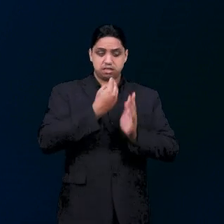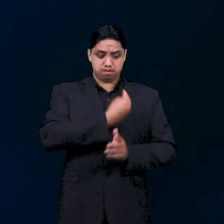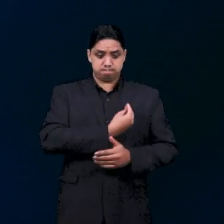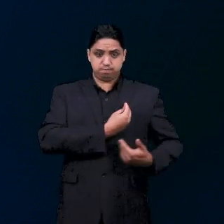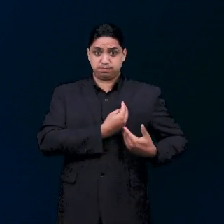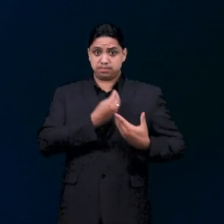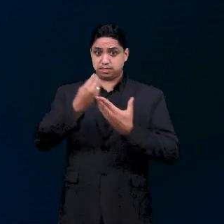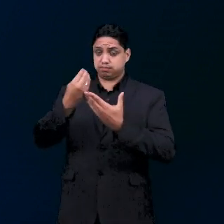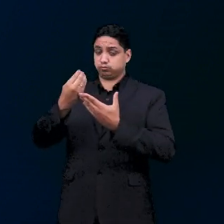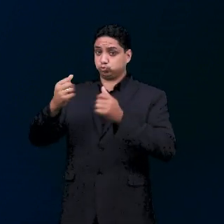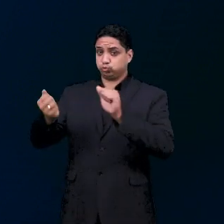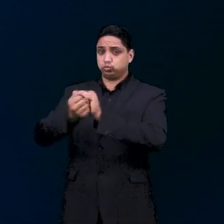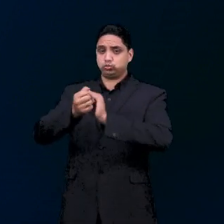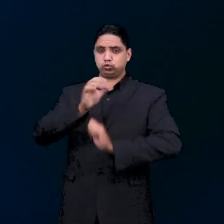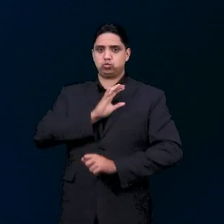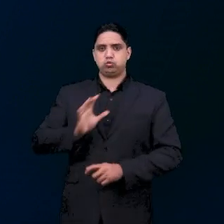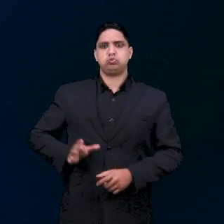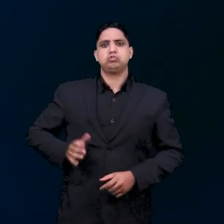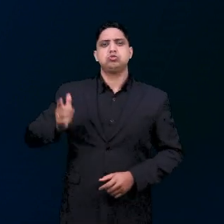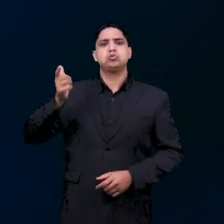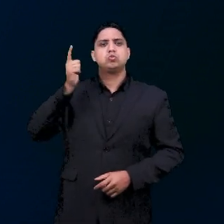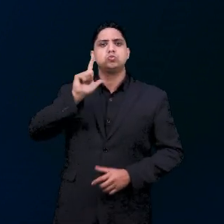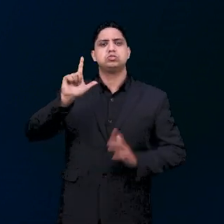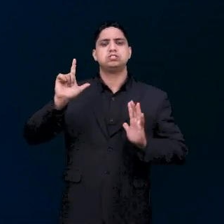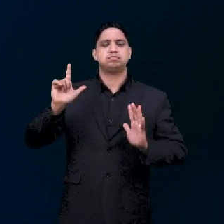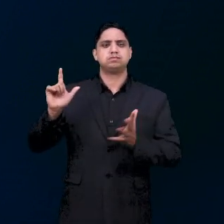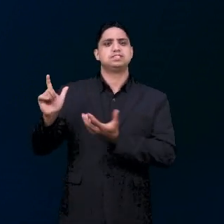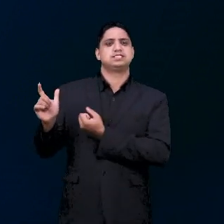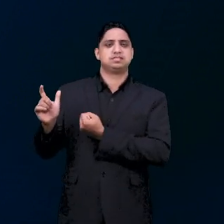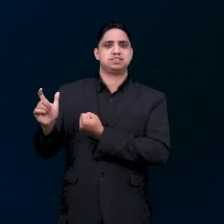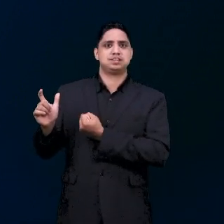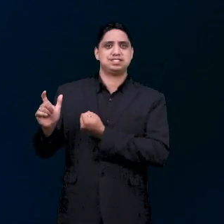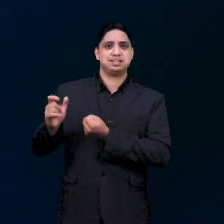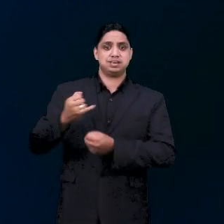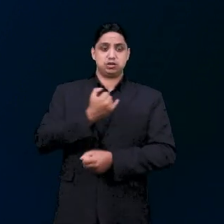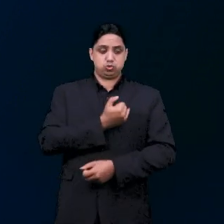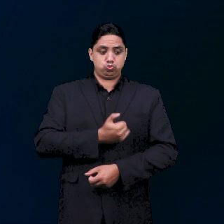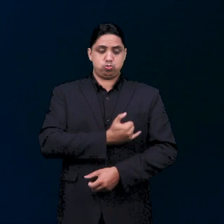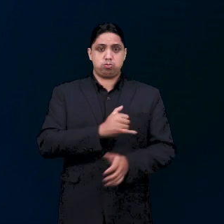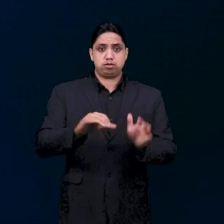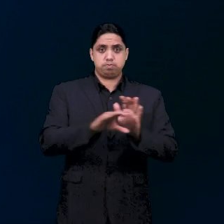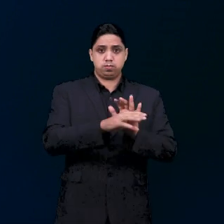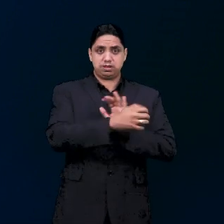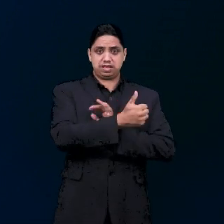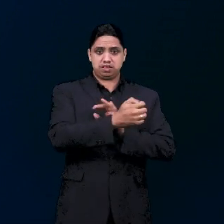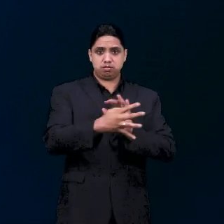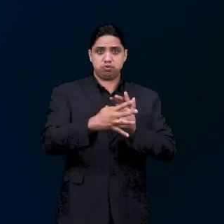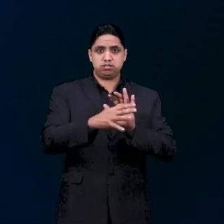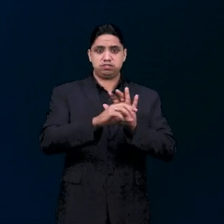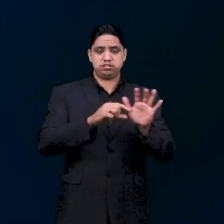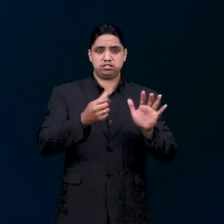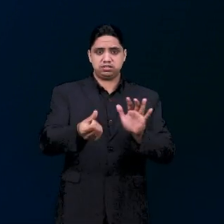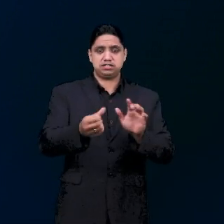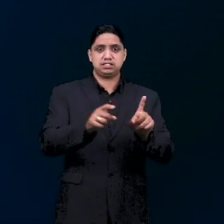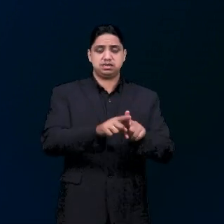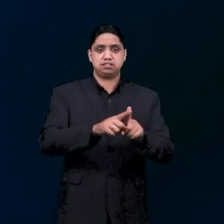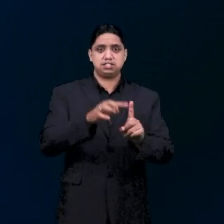Christ, nous obtenons le salut. Dans Jean 14, 6, Timothée 4,